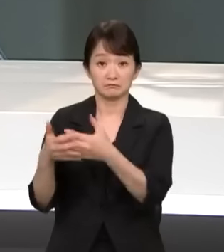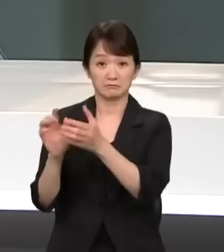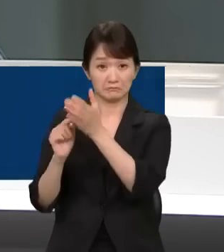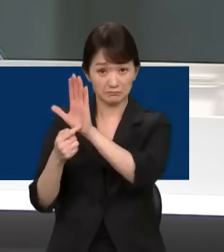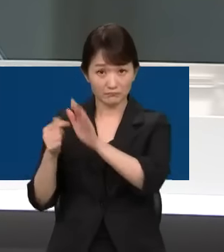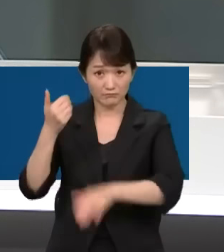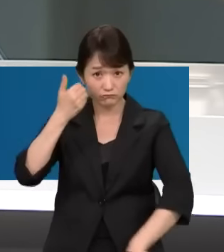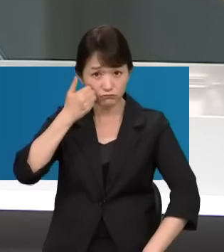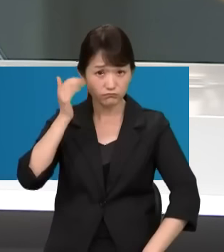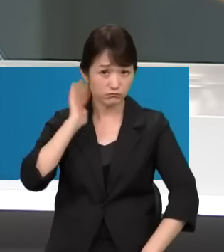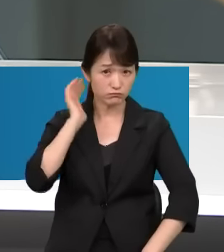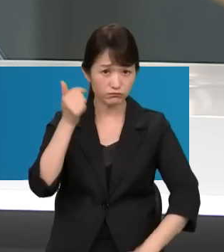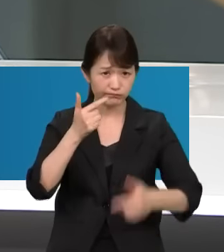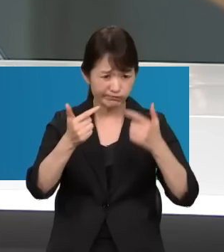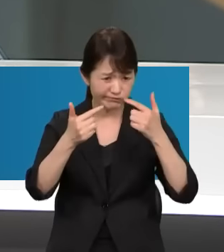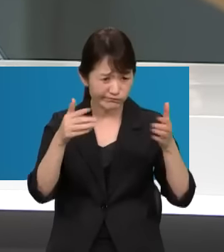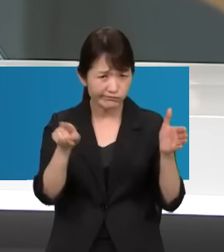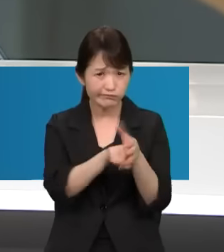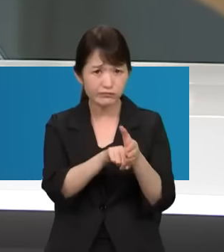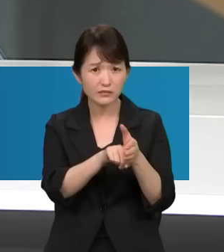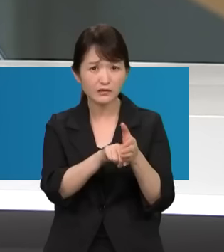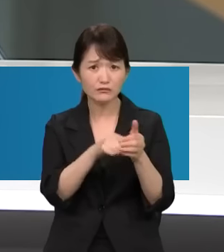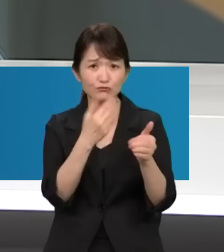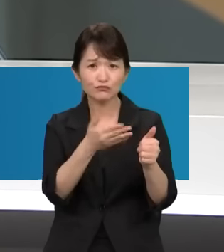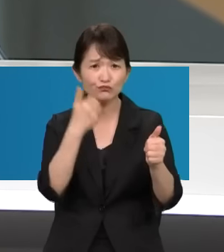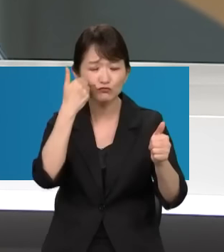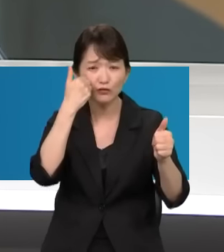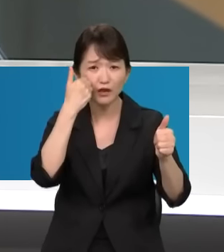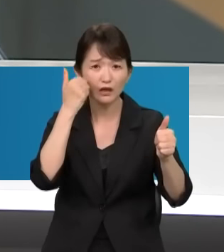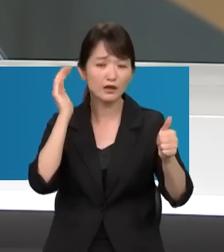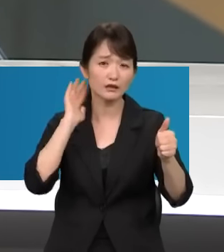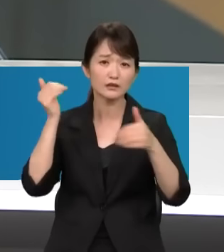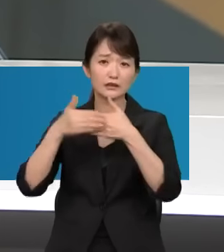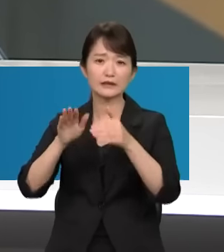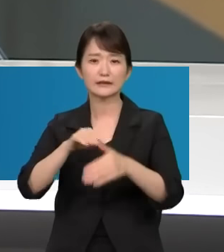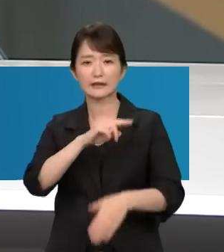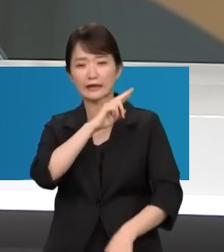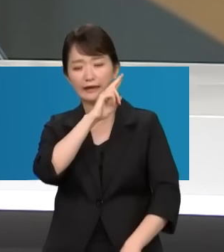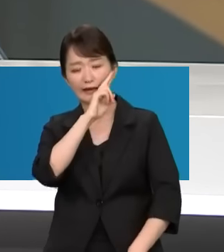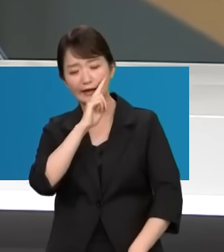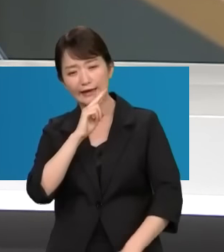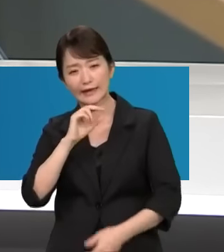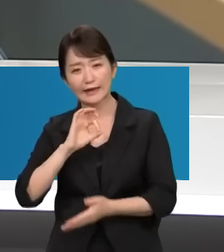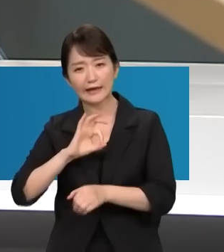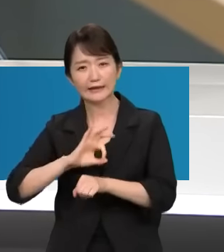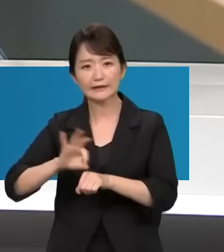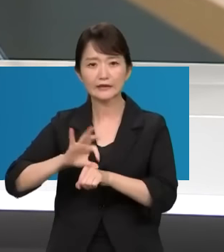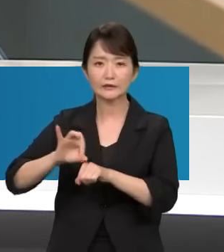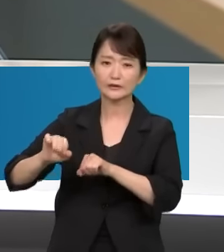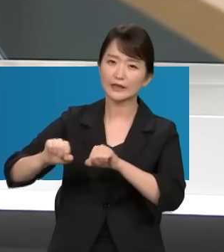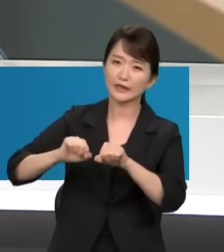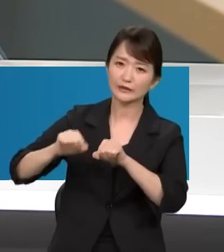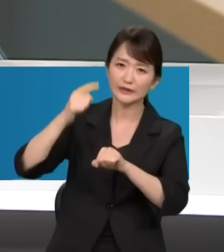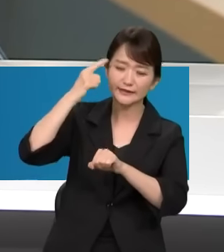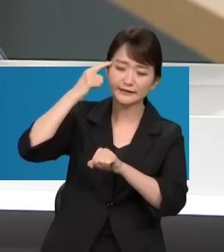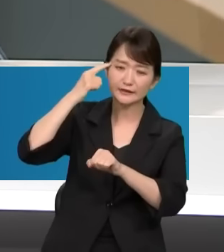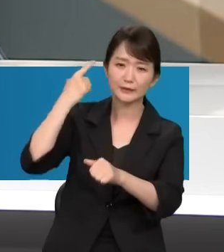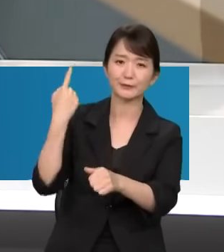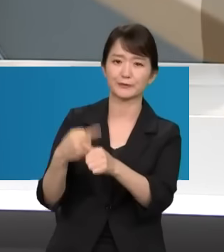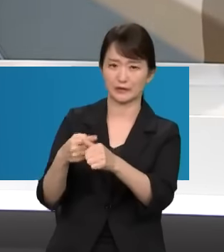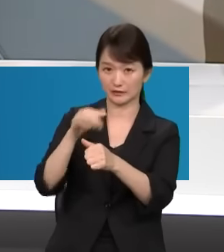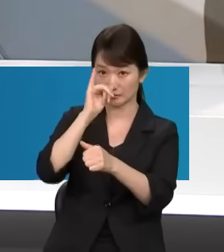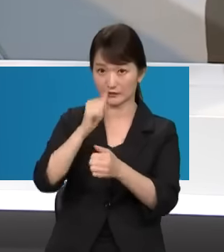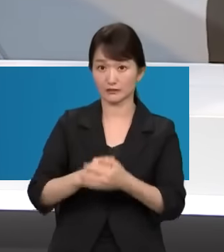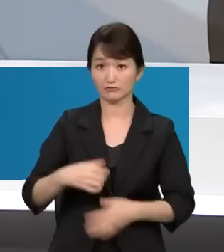여당에서는 누가 대통령에게 확신을 불어넣고 있냐며 대통령실의 안일한 현실 인식을 비판하는 목소리가 나왔습니다.